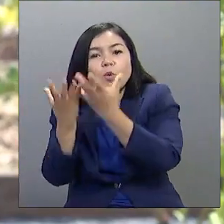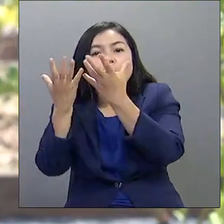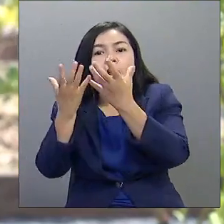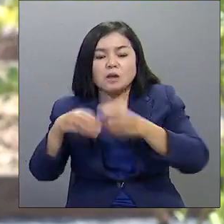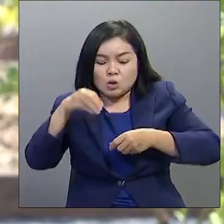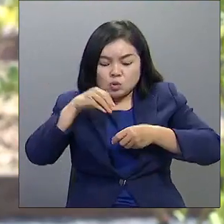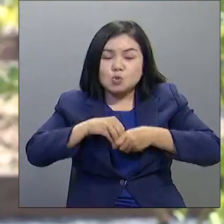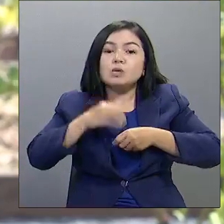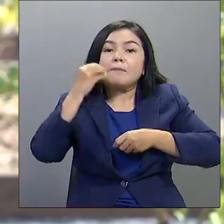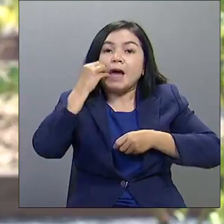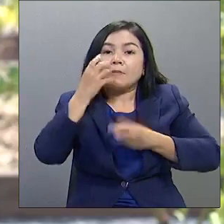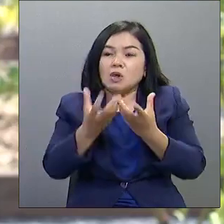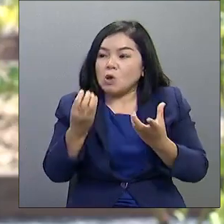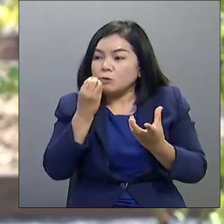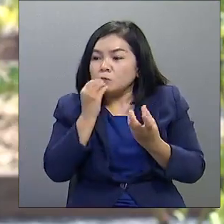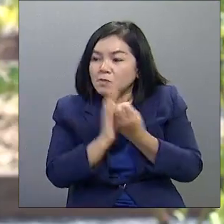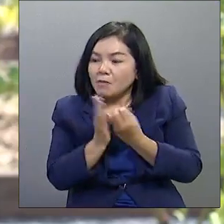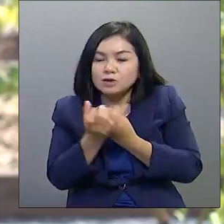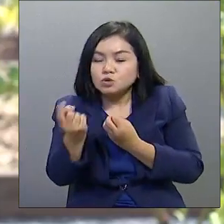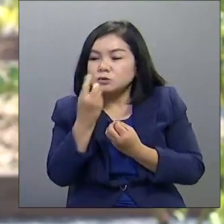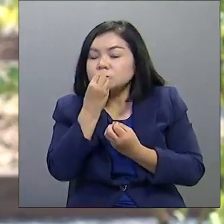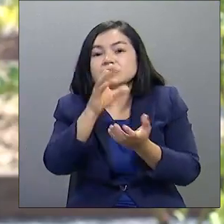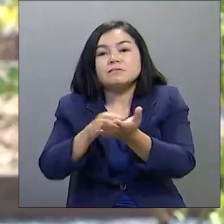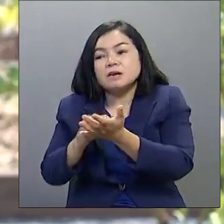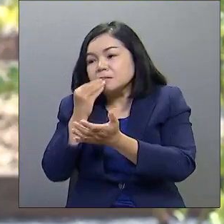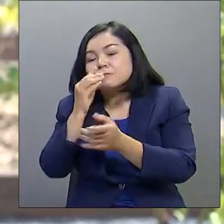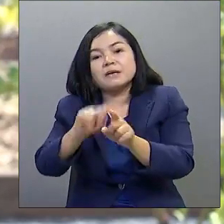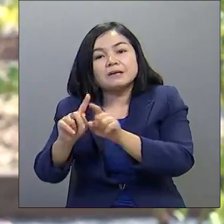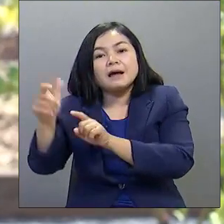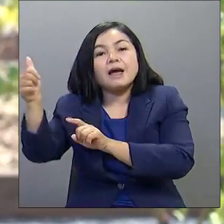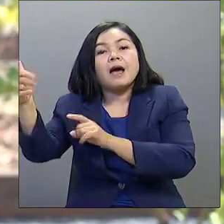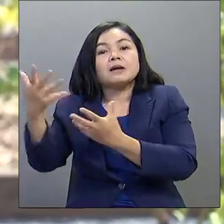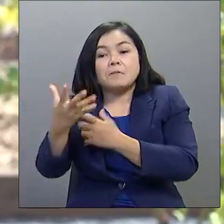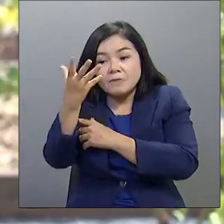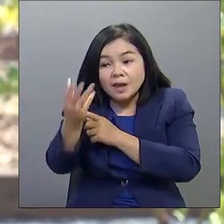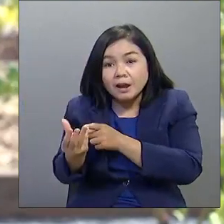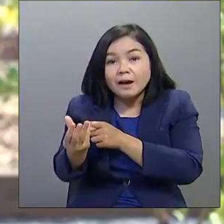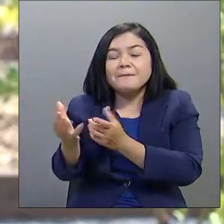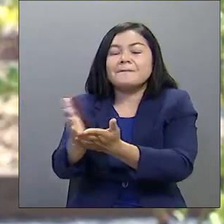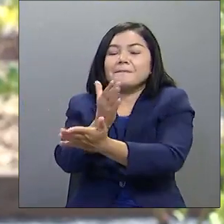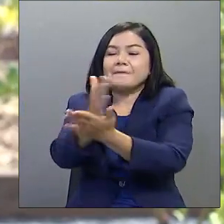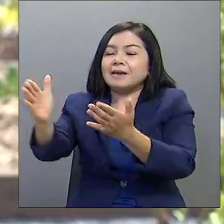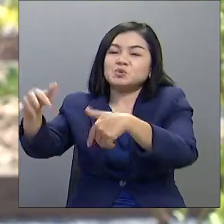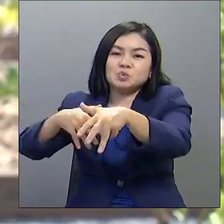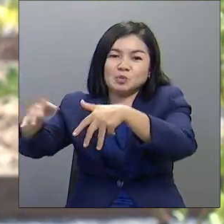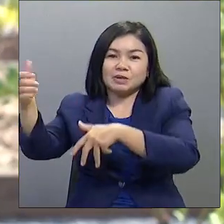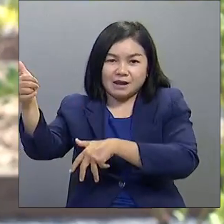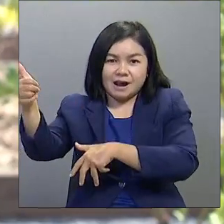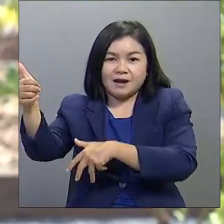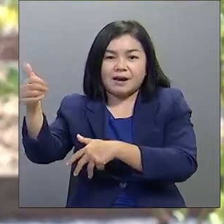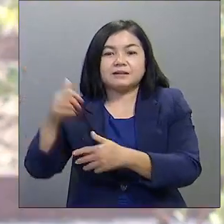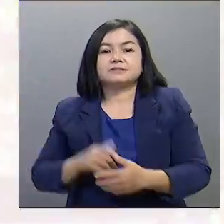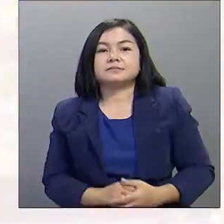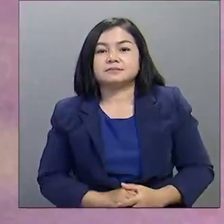ยู่ในพื้นที่ของเราได้มีกินมีใช้ได้และแถมไม่พอคือมันเหลือพอที่จะเผื่อแผ่คนอื่นได้ด้วยอย่างเงี้ยค่ะ